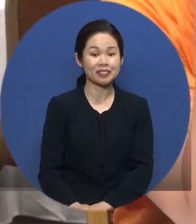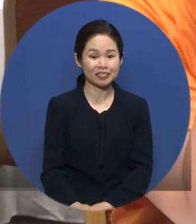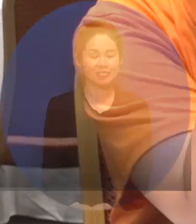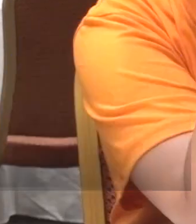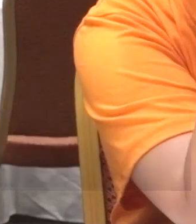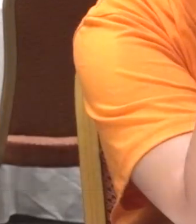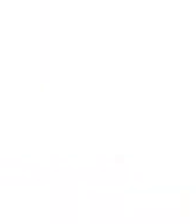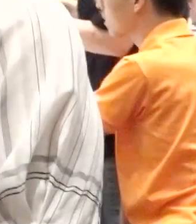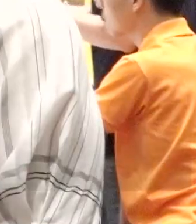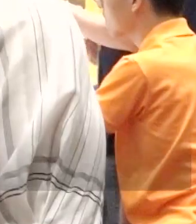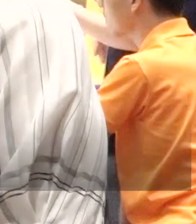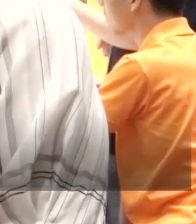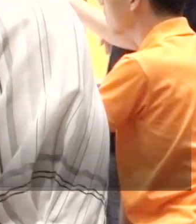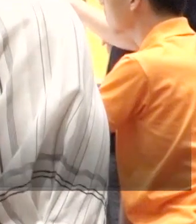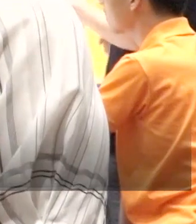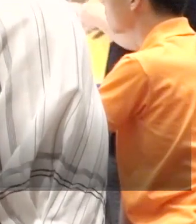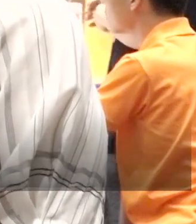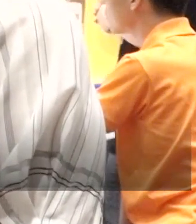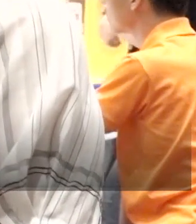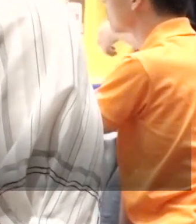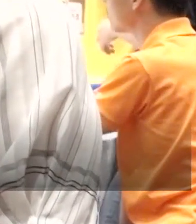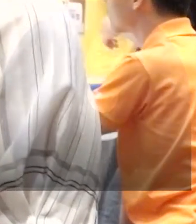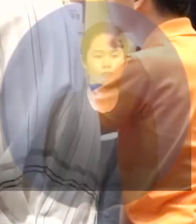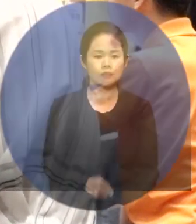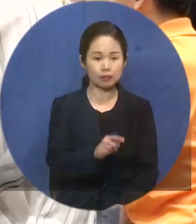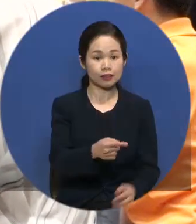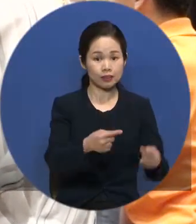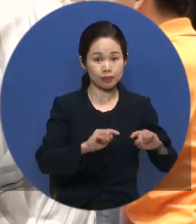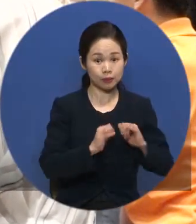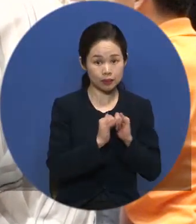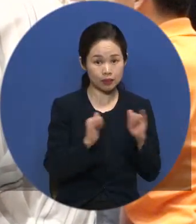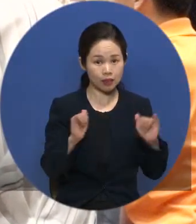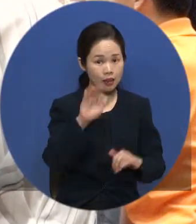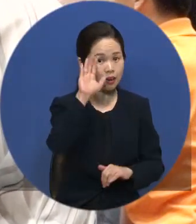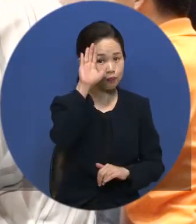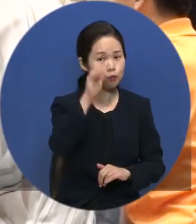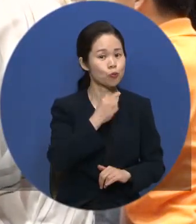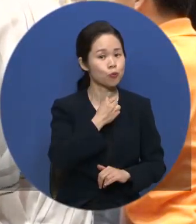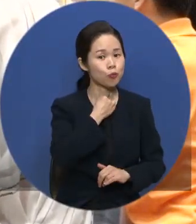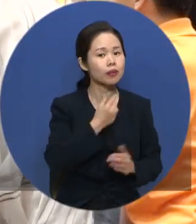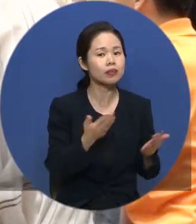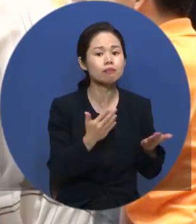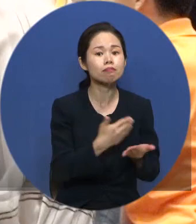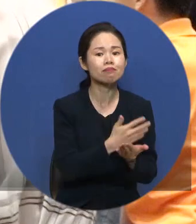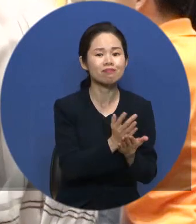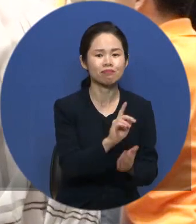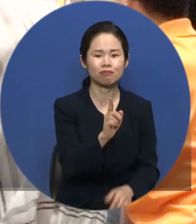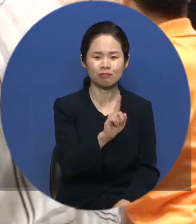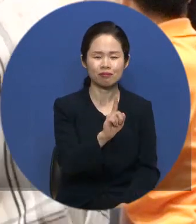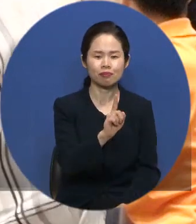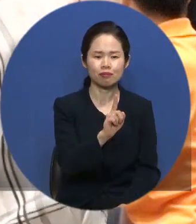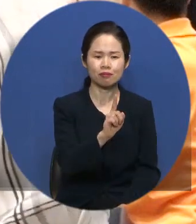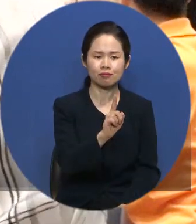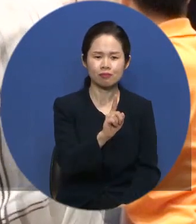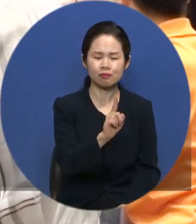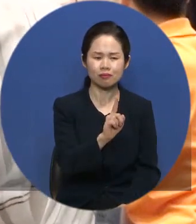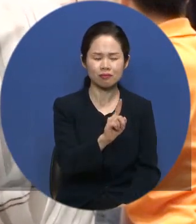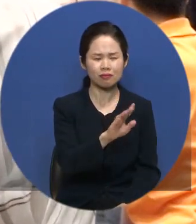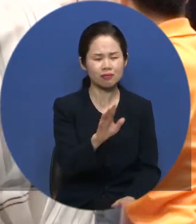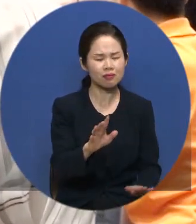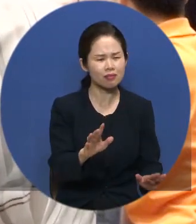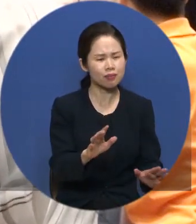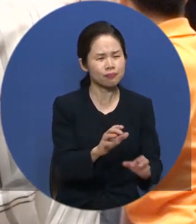그런 걸 잘하네요. 장래 희망 직업군들이 네. 어떻게 되나요? 그건 참 한 가지로 말하기는